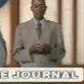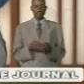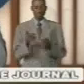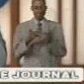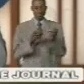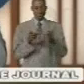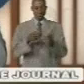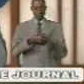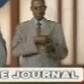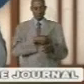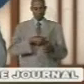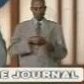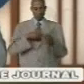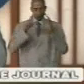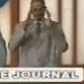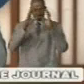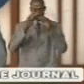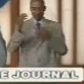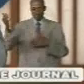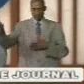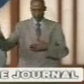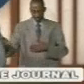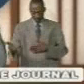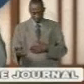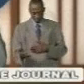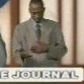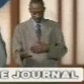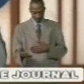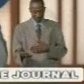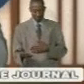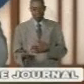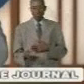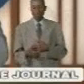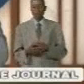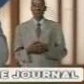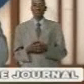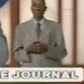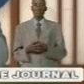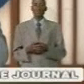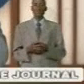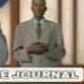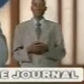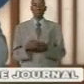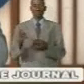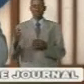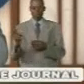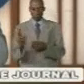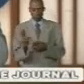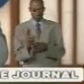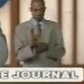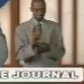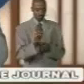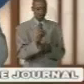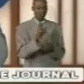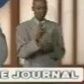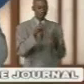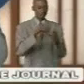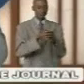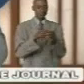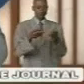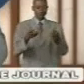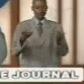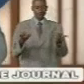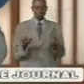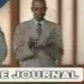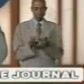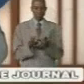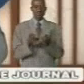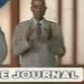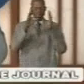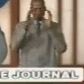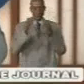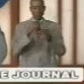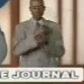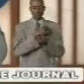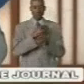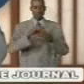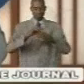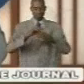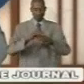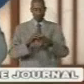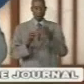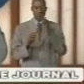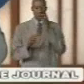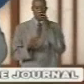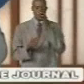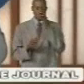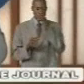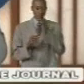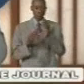du protocole du président de la République et accompagnés au salon président de la République démocratique du Congo.